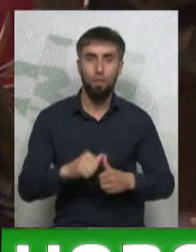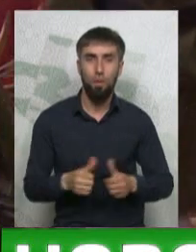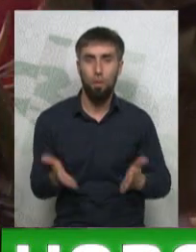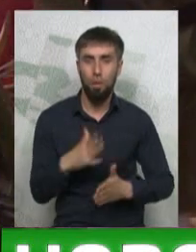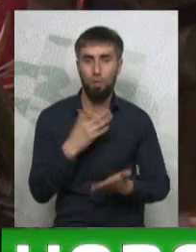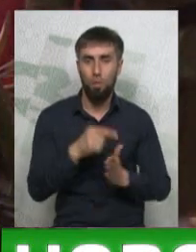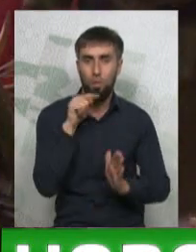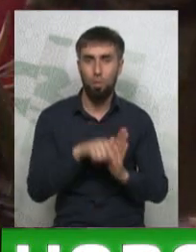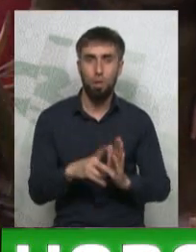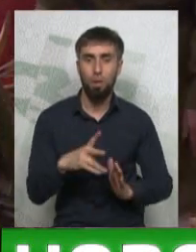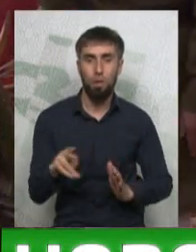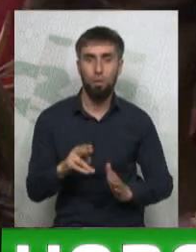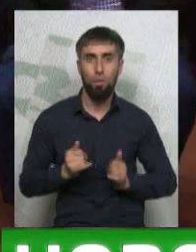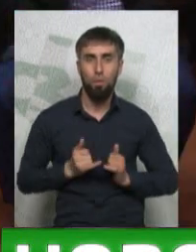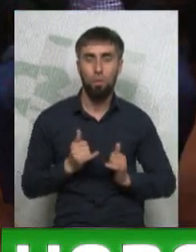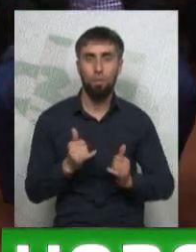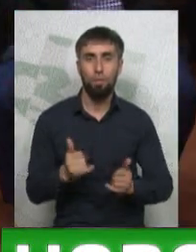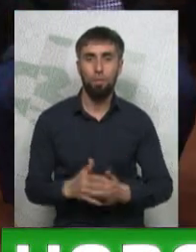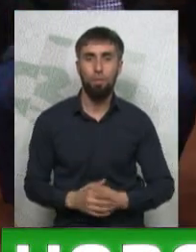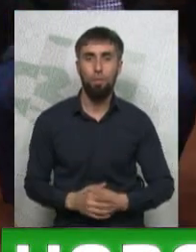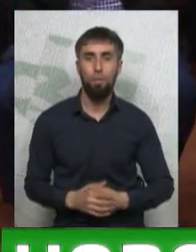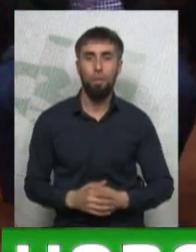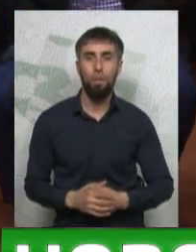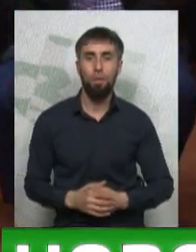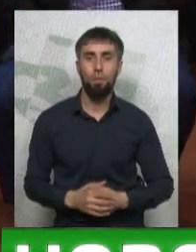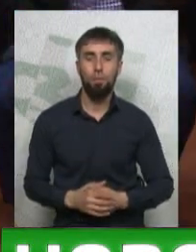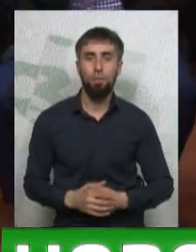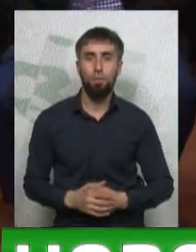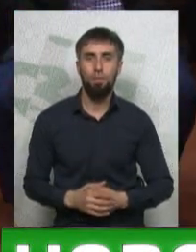оставил свой глубокий след уважения. Лидия Сычёва, Джамалил Султыгов, Новости 24.